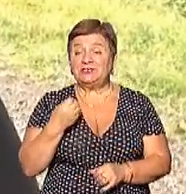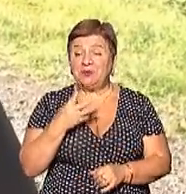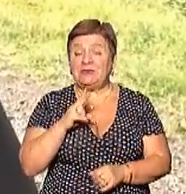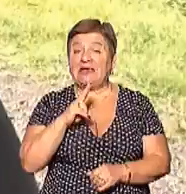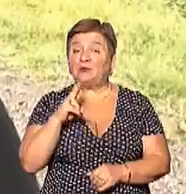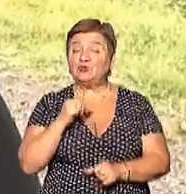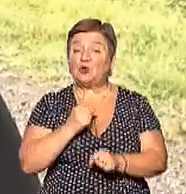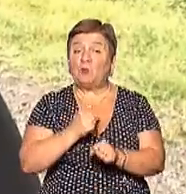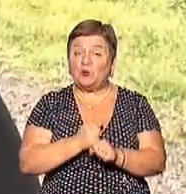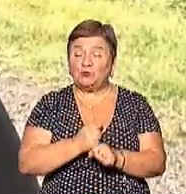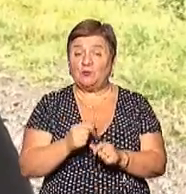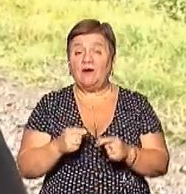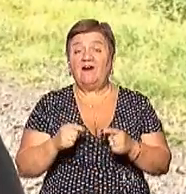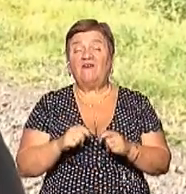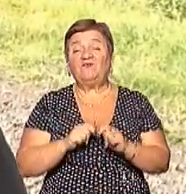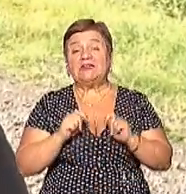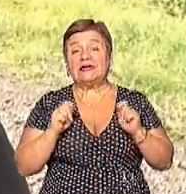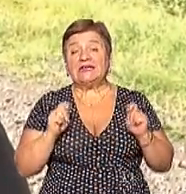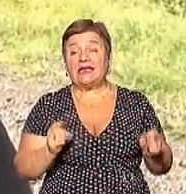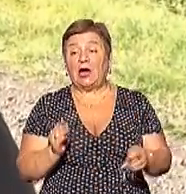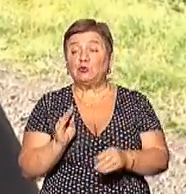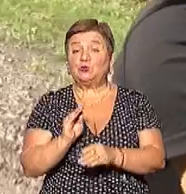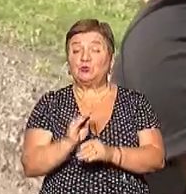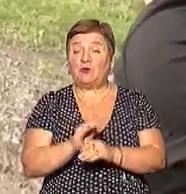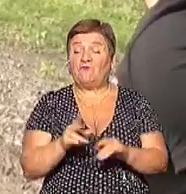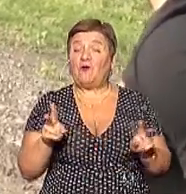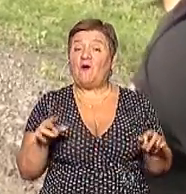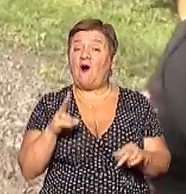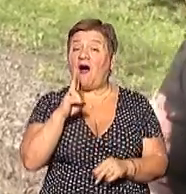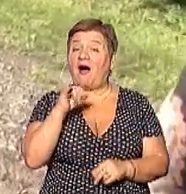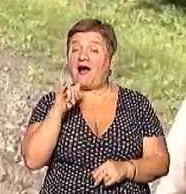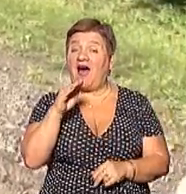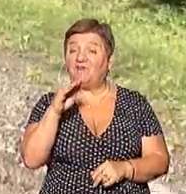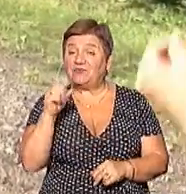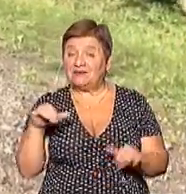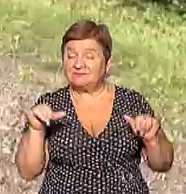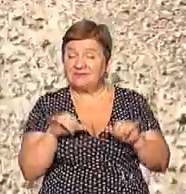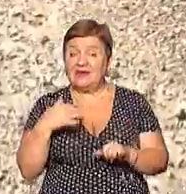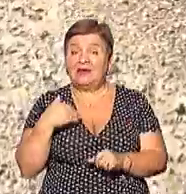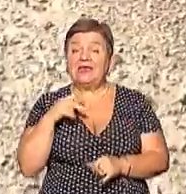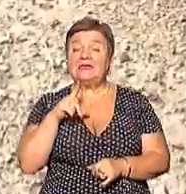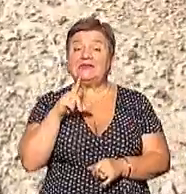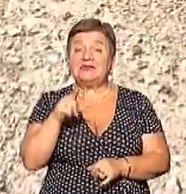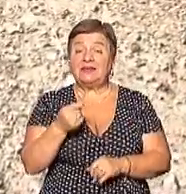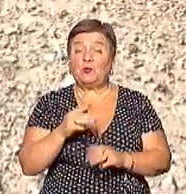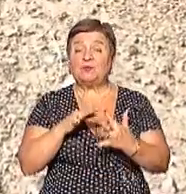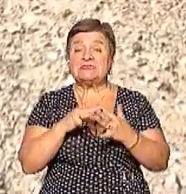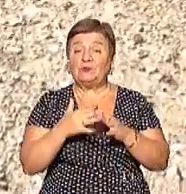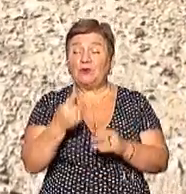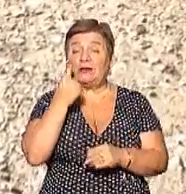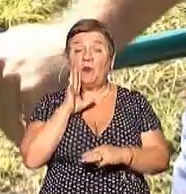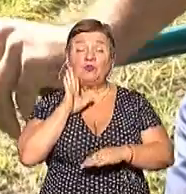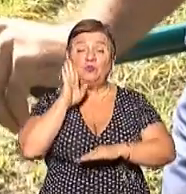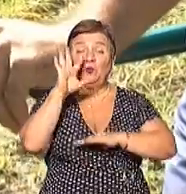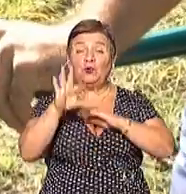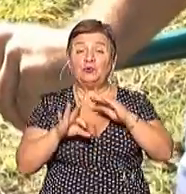якусь роботу чи відкриття якогось там додаткового ще одного кафе. Сергій Калина каже, їде у село Волосате на одну добу. Із